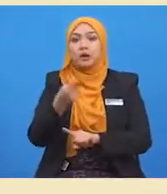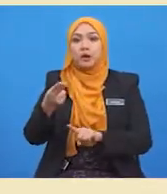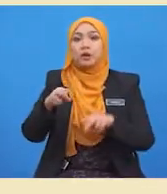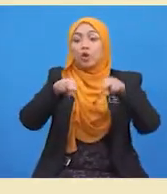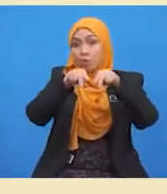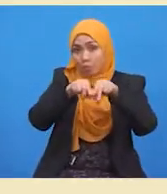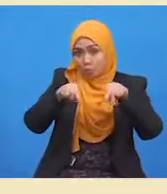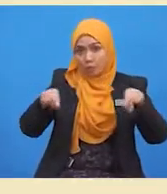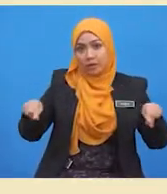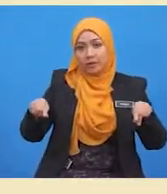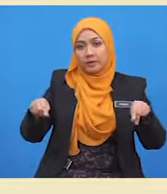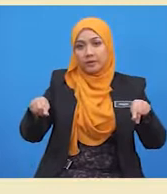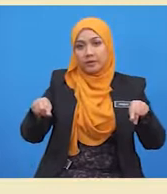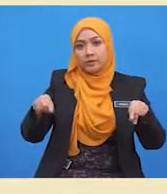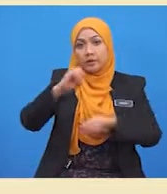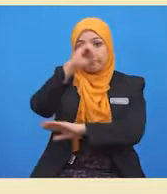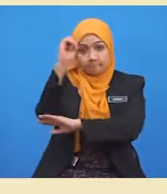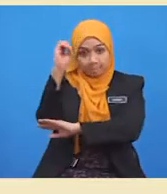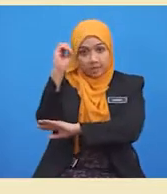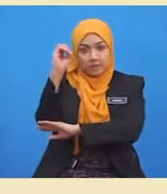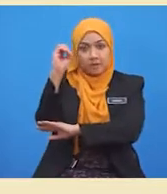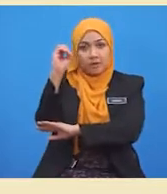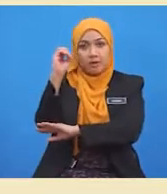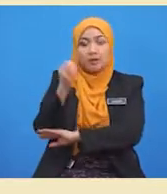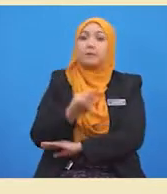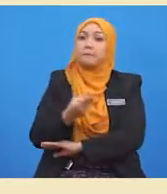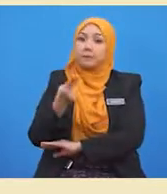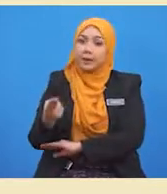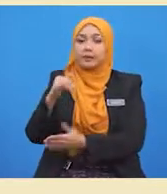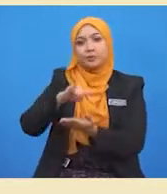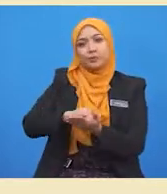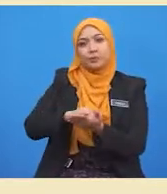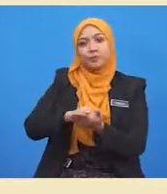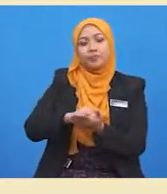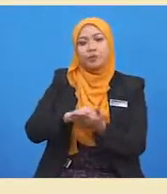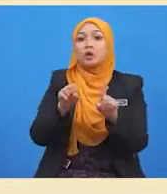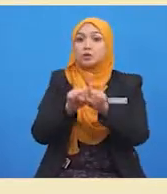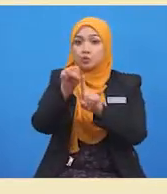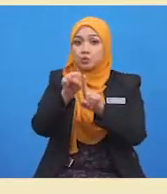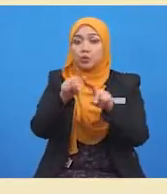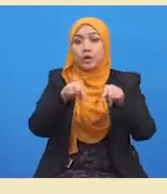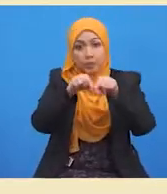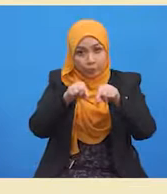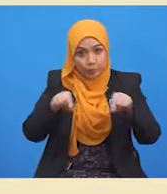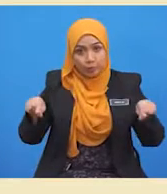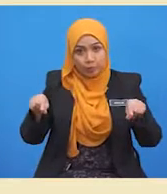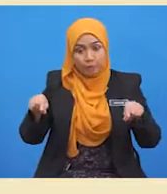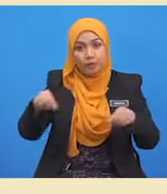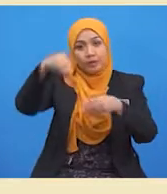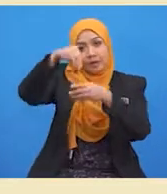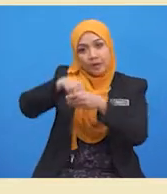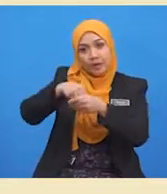gajah kepanasan sesuatu bahan suhu diukur dalam unit Daja